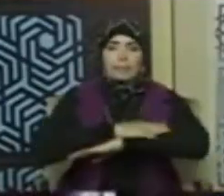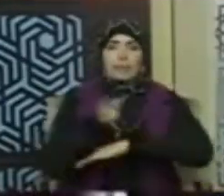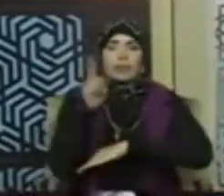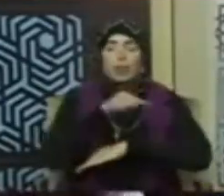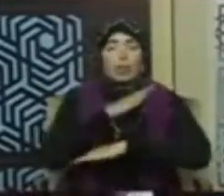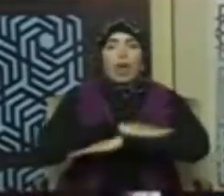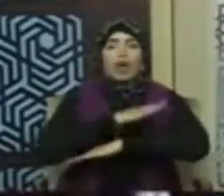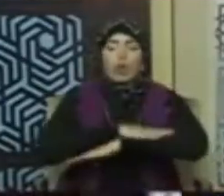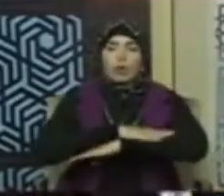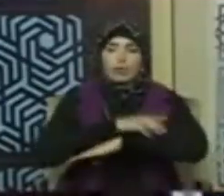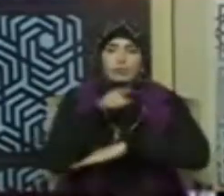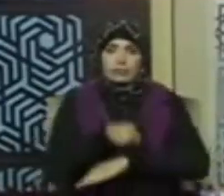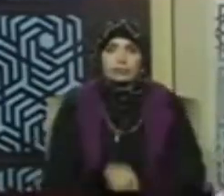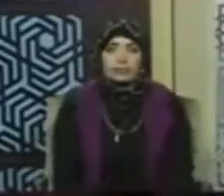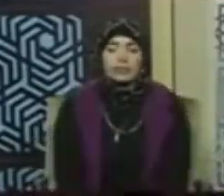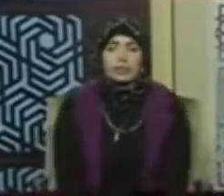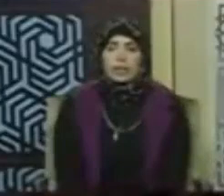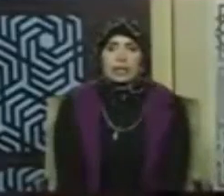والأخلاق